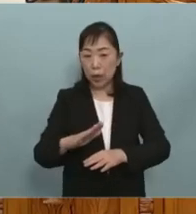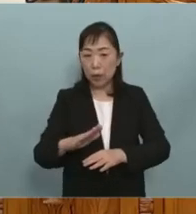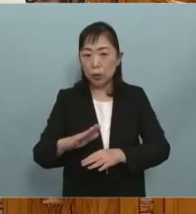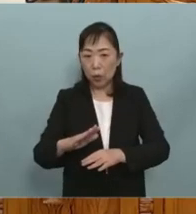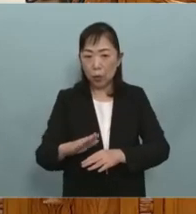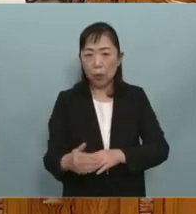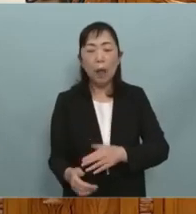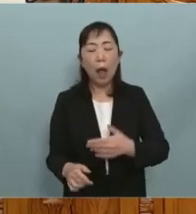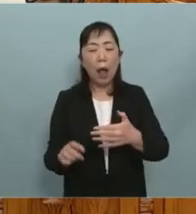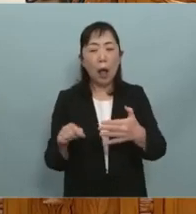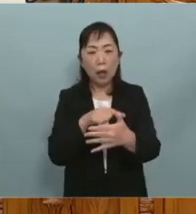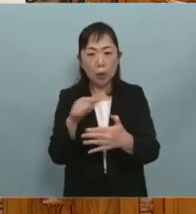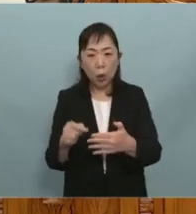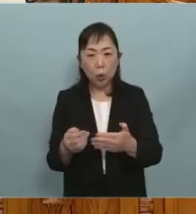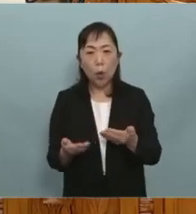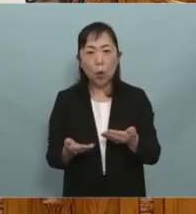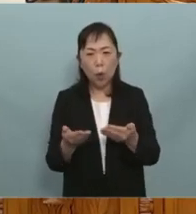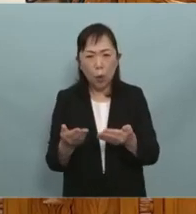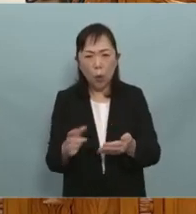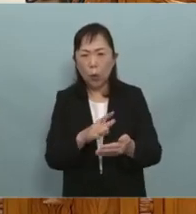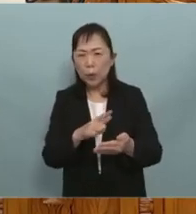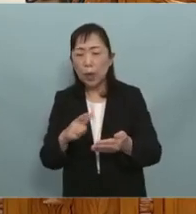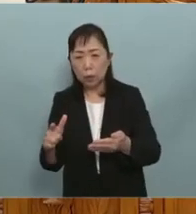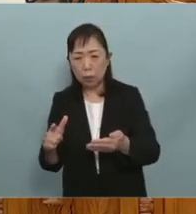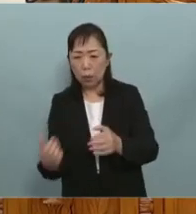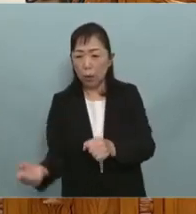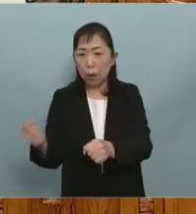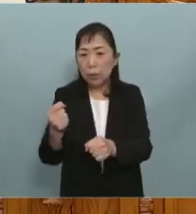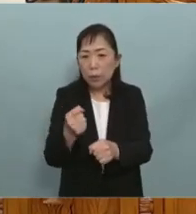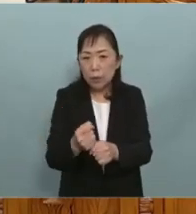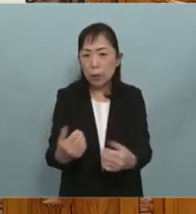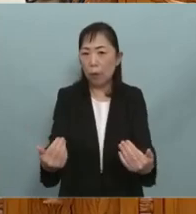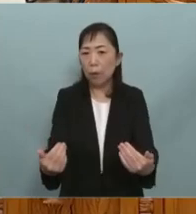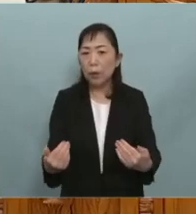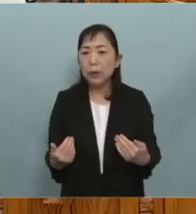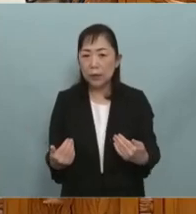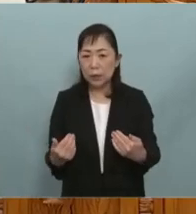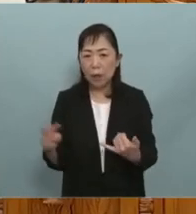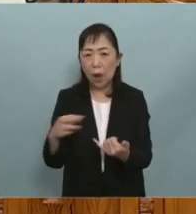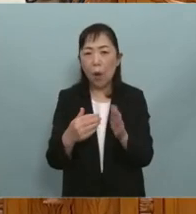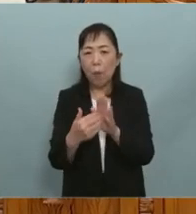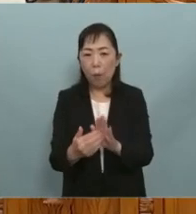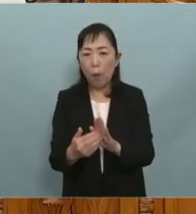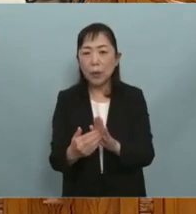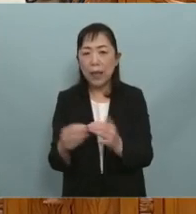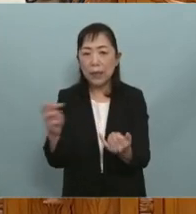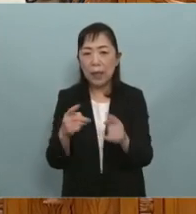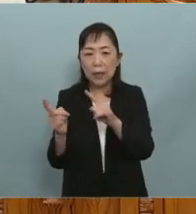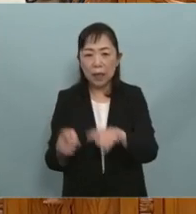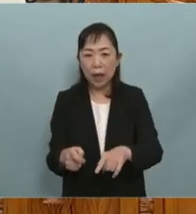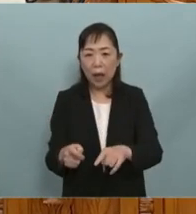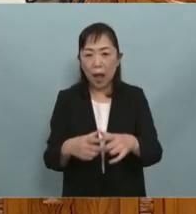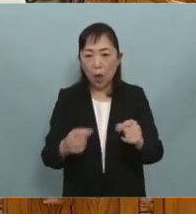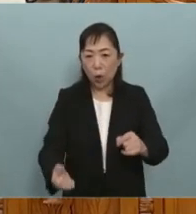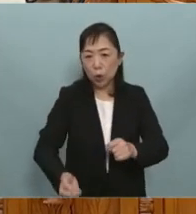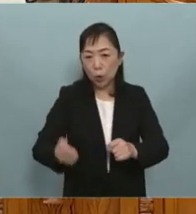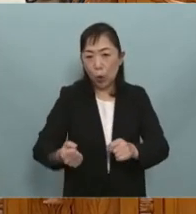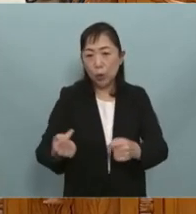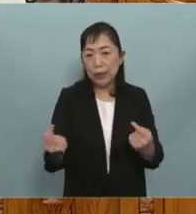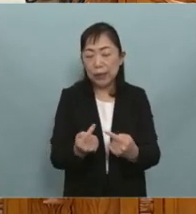をはめとする自然災害からの復旧不興防災減災国土狂人化の